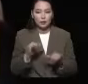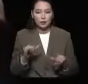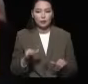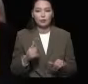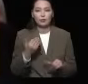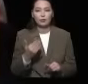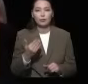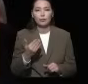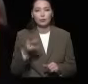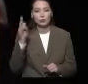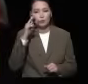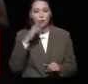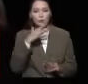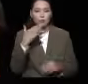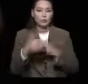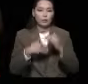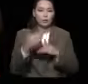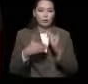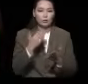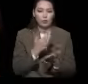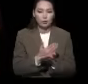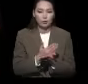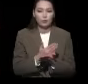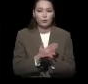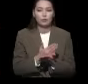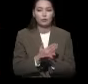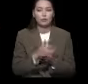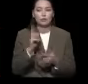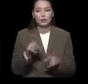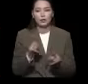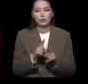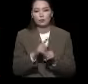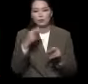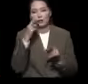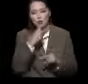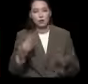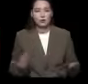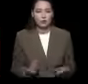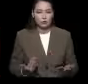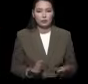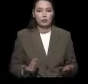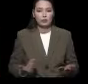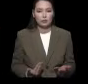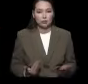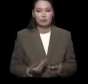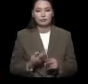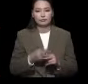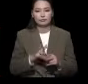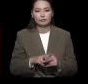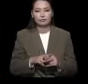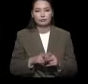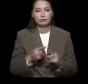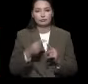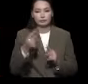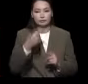қуып, жетістікке жетеміз. Кейде шалыс басып, қателесеміз, өмір ағымымен жүземіз.